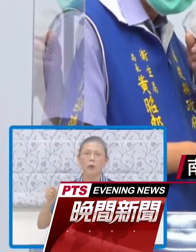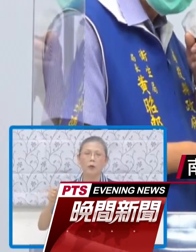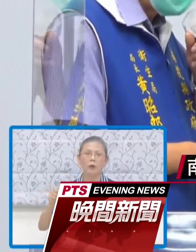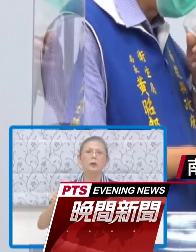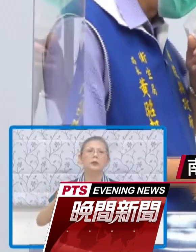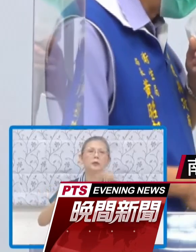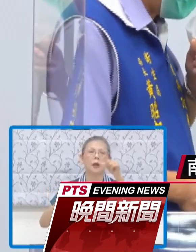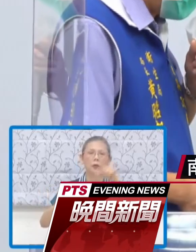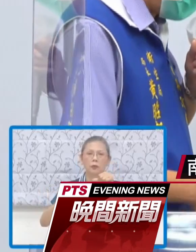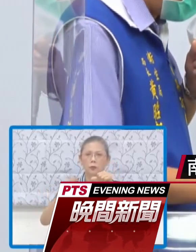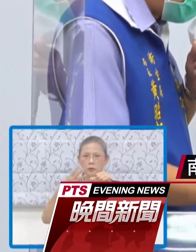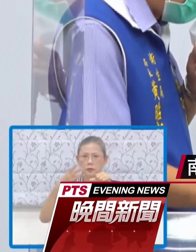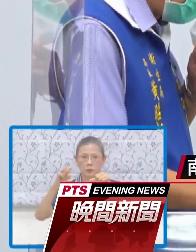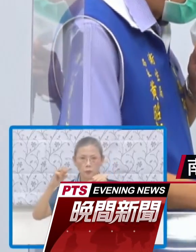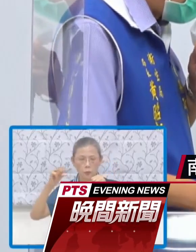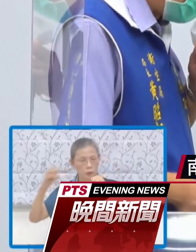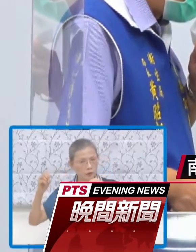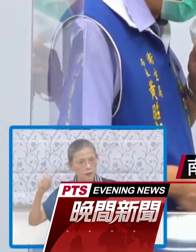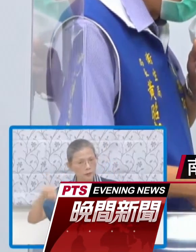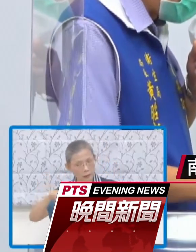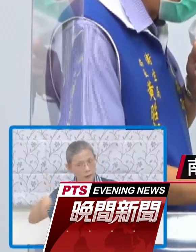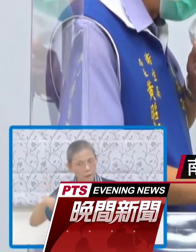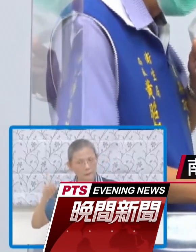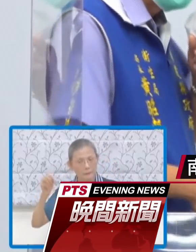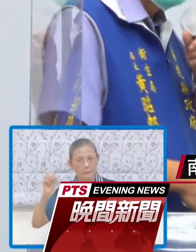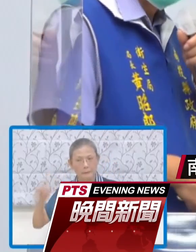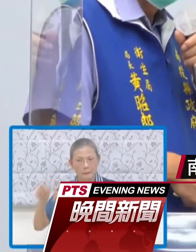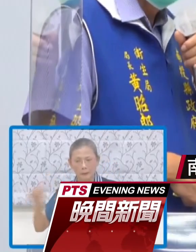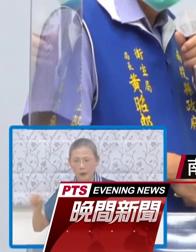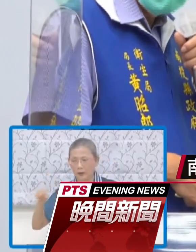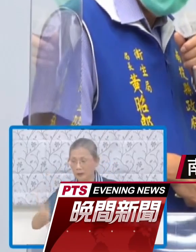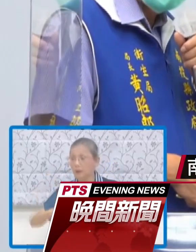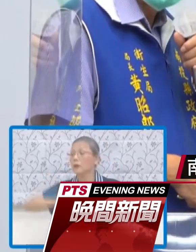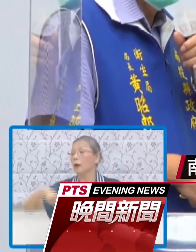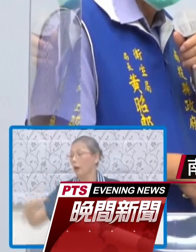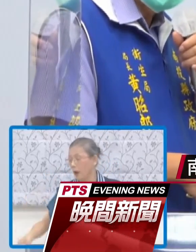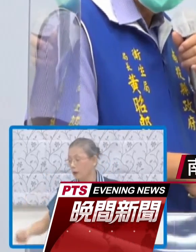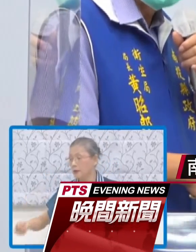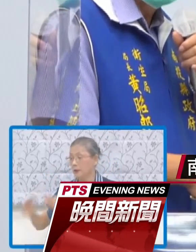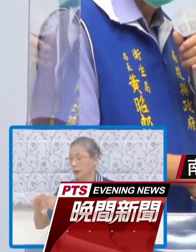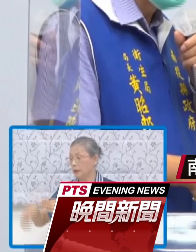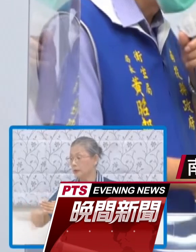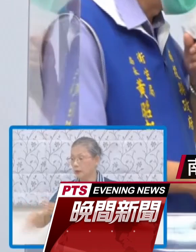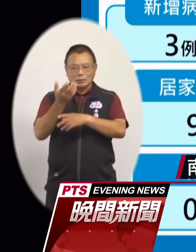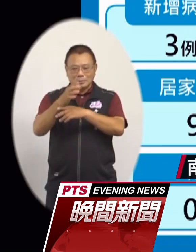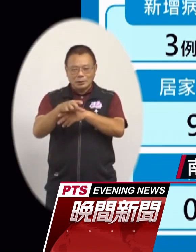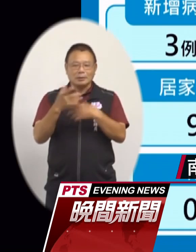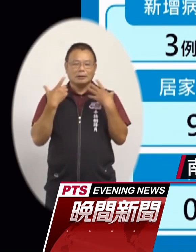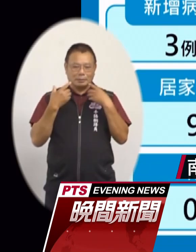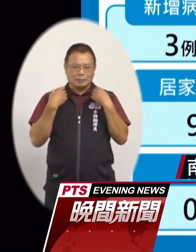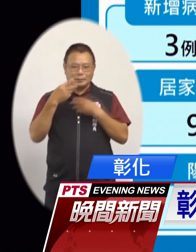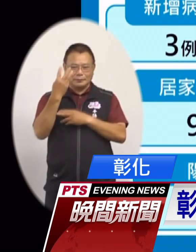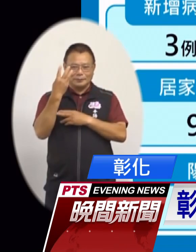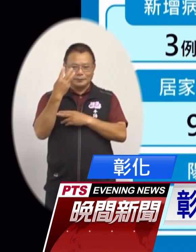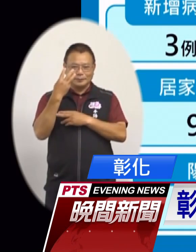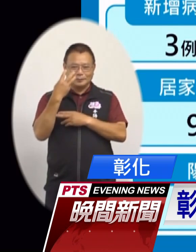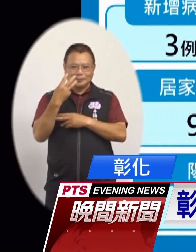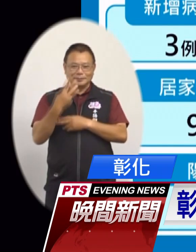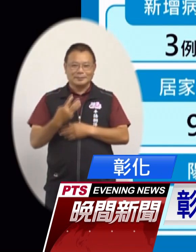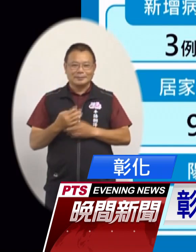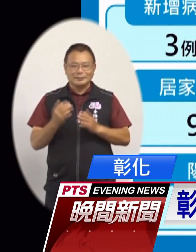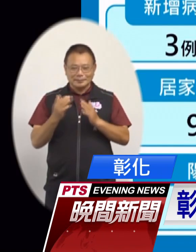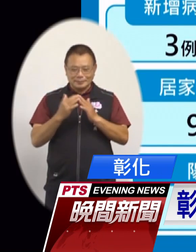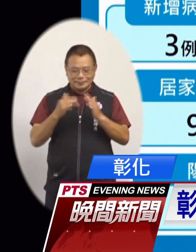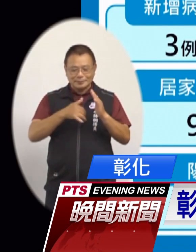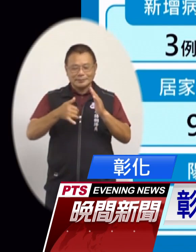边去消费，然后造成他家里的一个群聚，后续的一个群聚感染的一个事件了。 彰化县也新增3例，